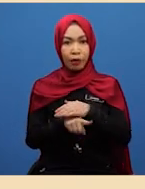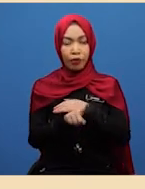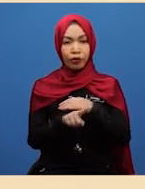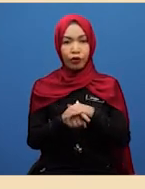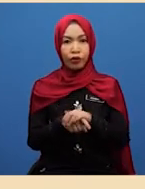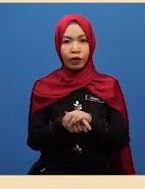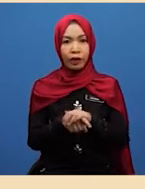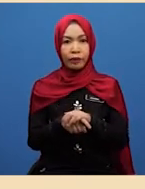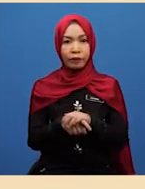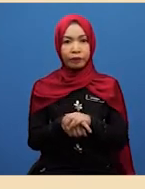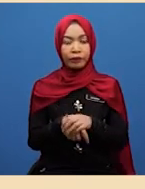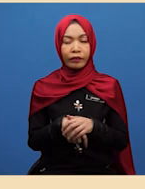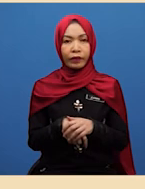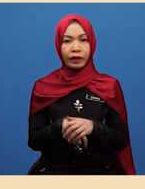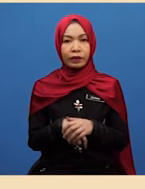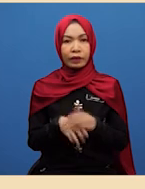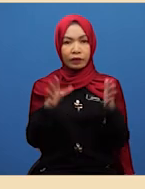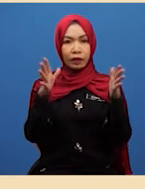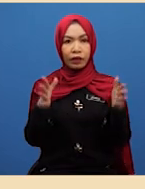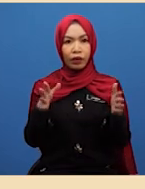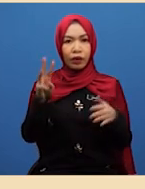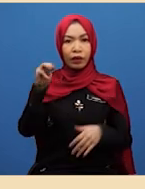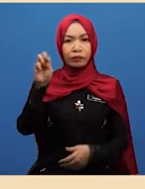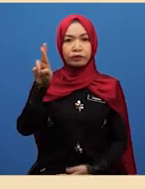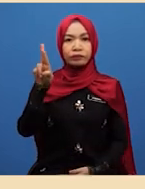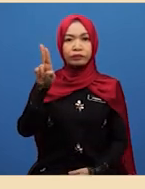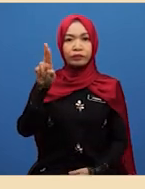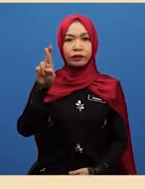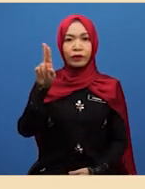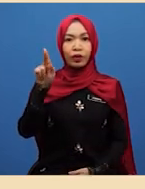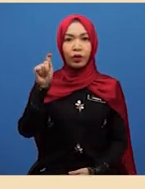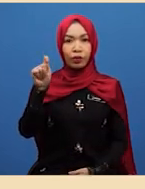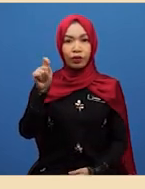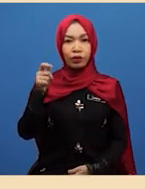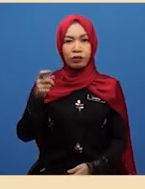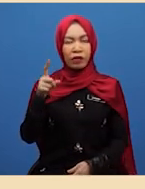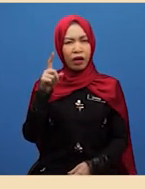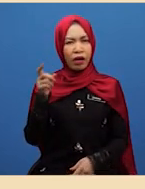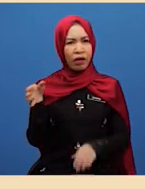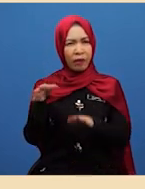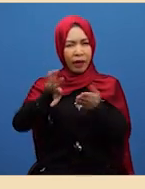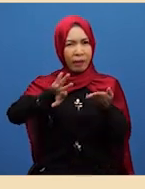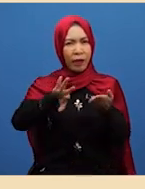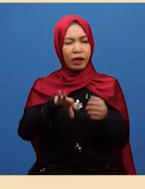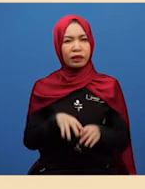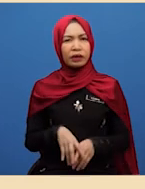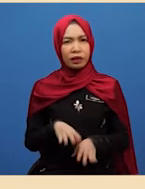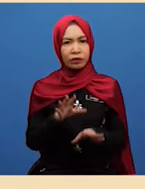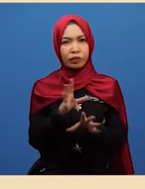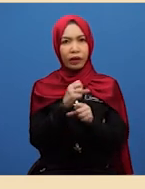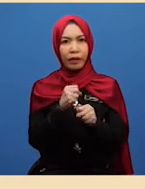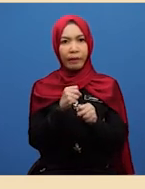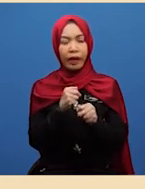Murut di kawasan itu dapat diselesaikan. Limbang diperolehi Charles Brooke pada